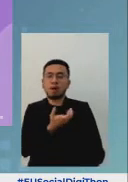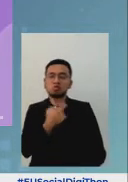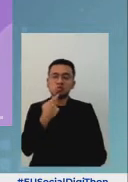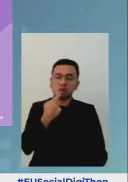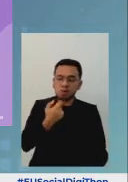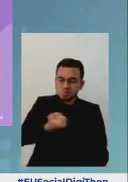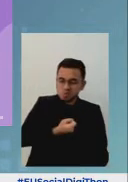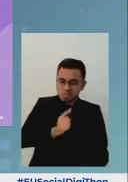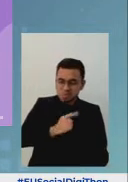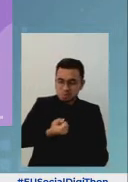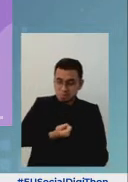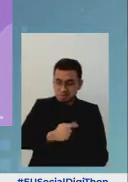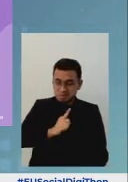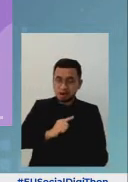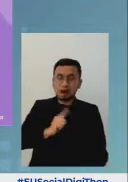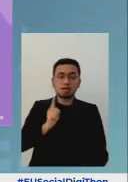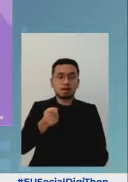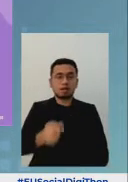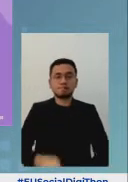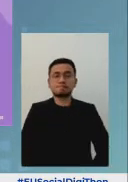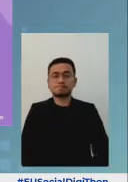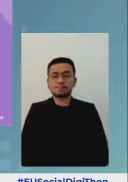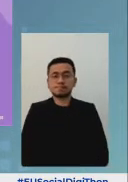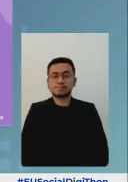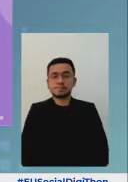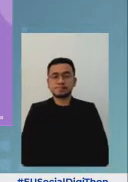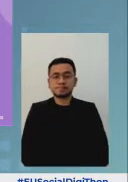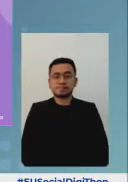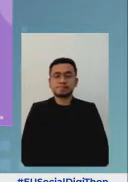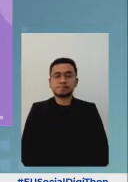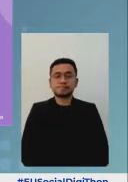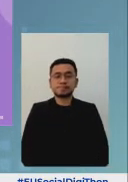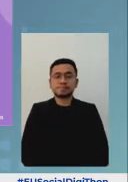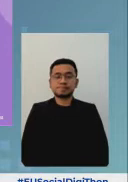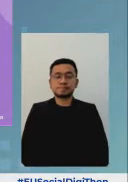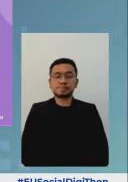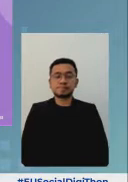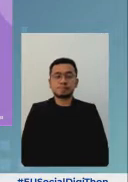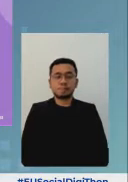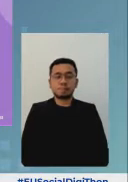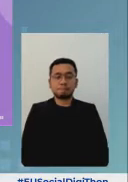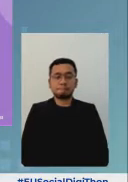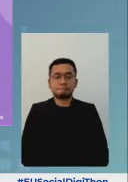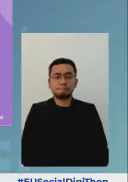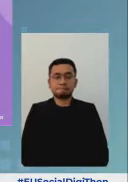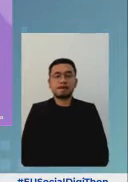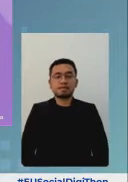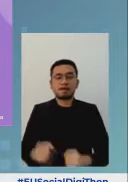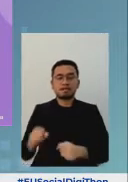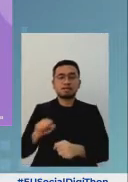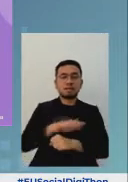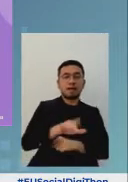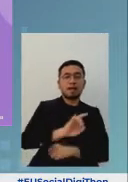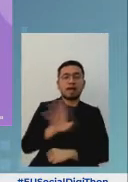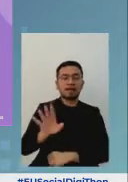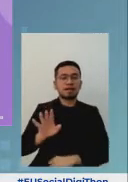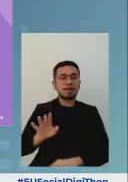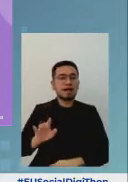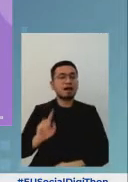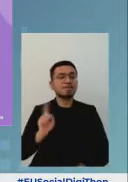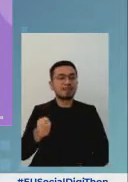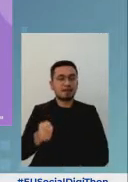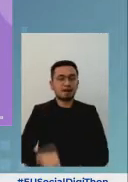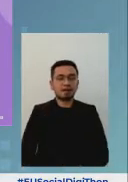kan. Ya, next. Nah, ada juga dampak lain nih. Dampak lainnya itu ternyata terjadi loh